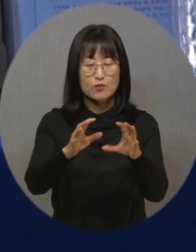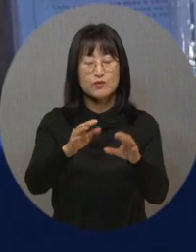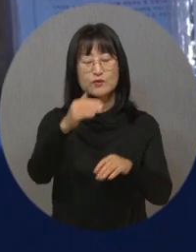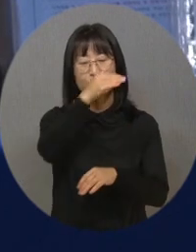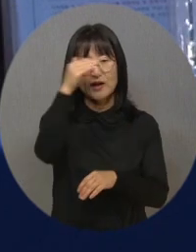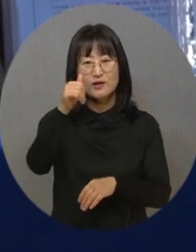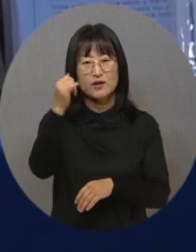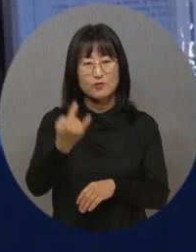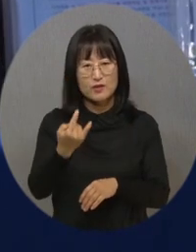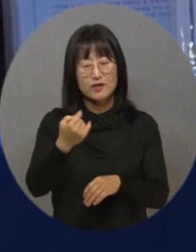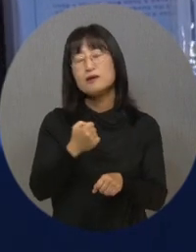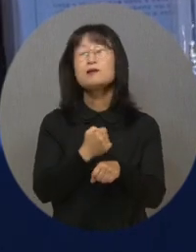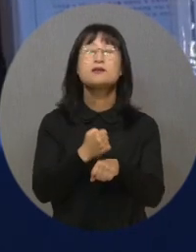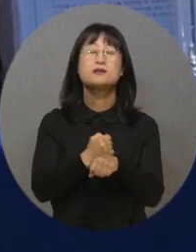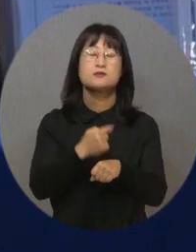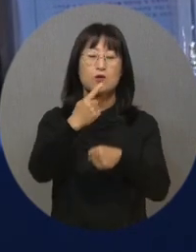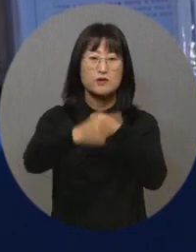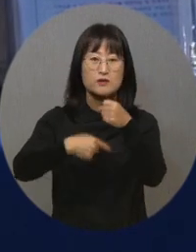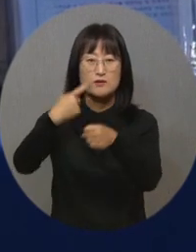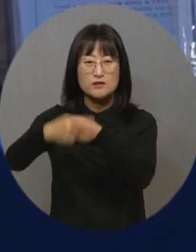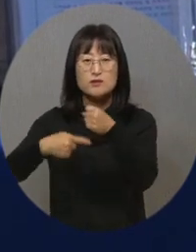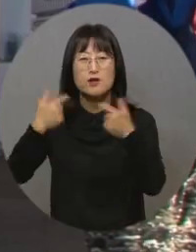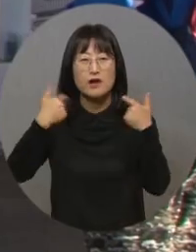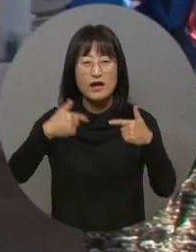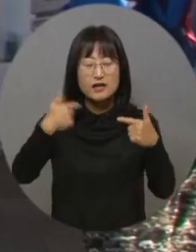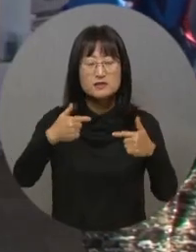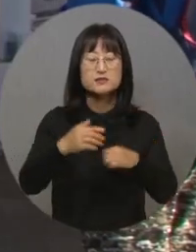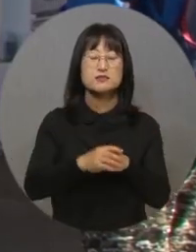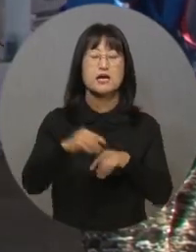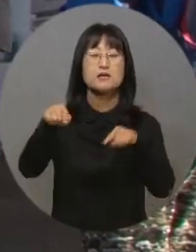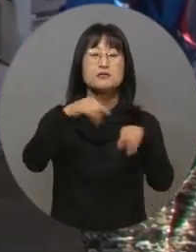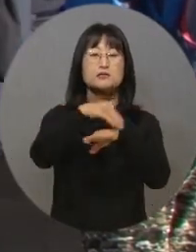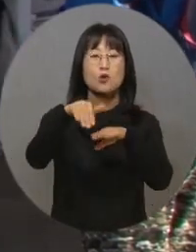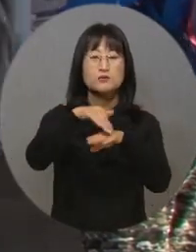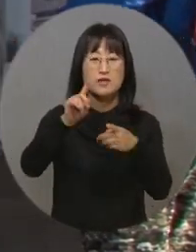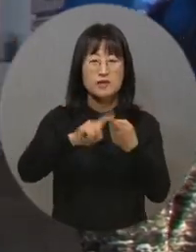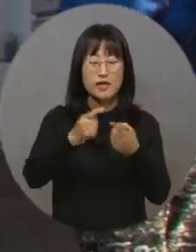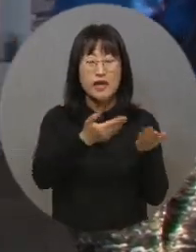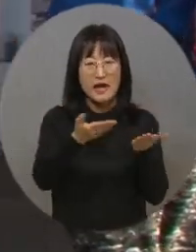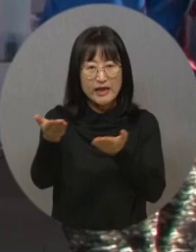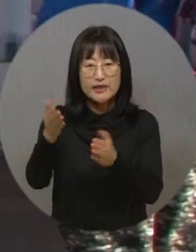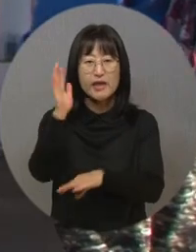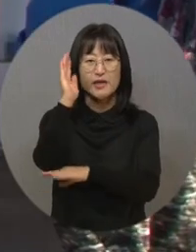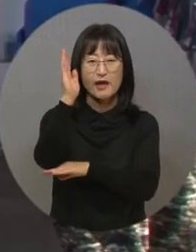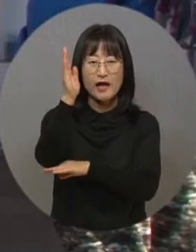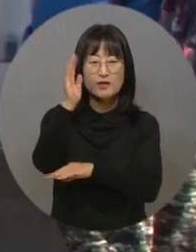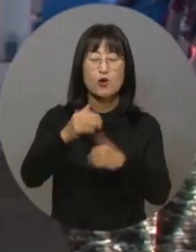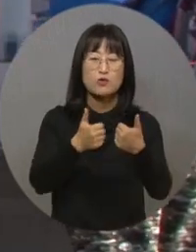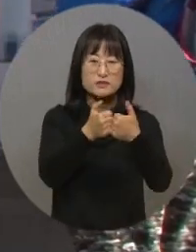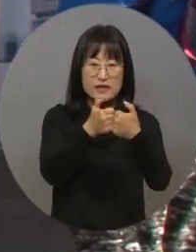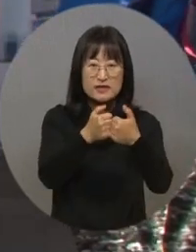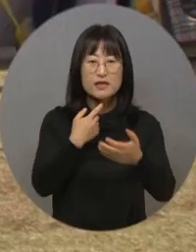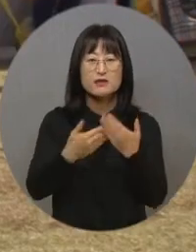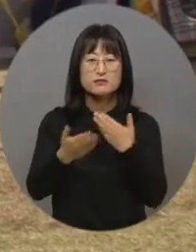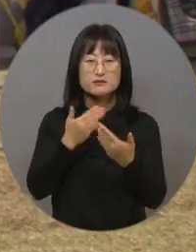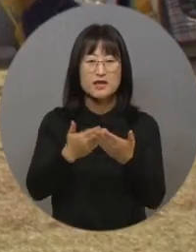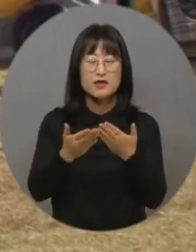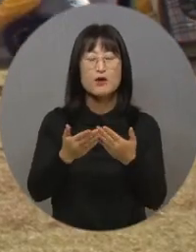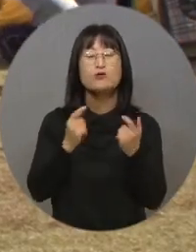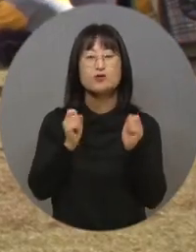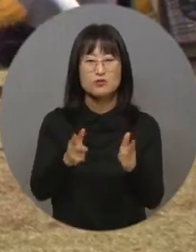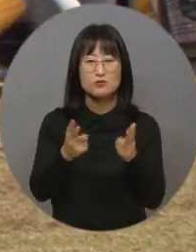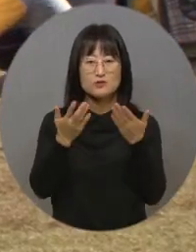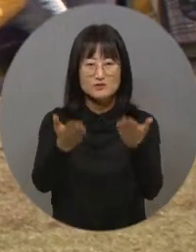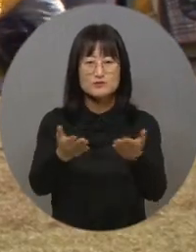박람회로 매년 임신, 출산, 육아 의료 정책에 대한 안내와 강연, 상담, 체험 등의 기회를